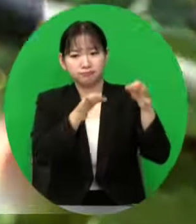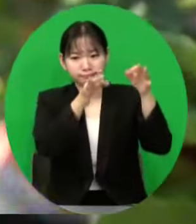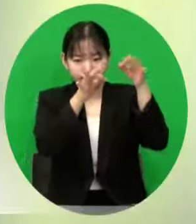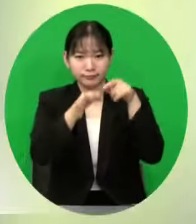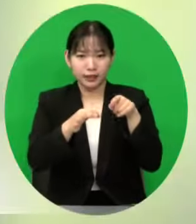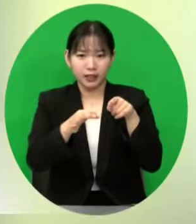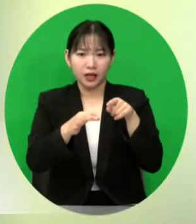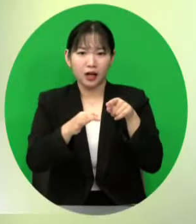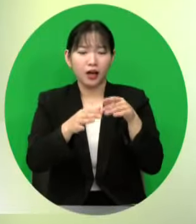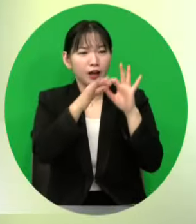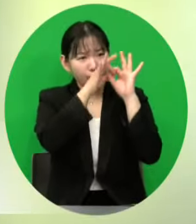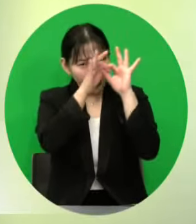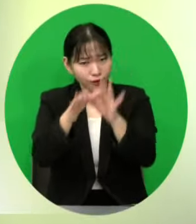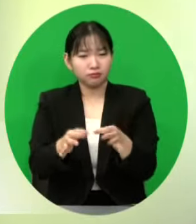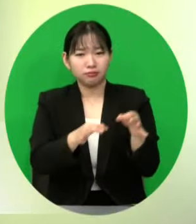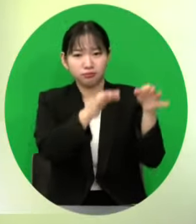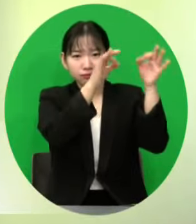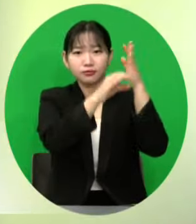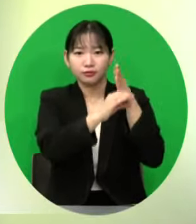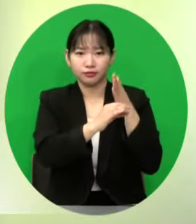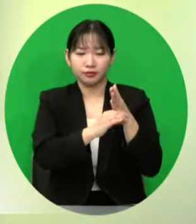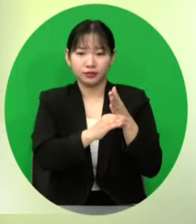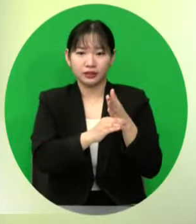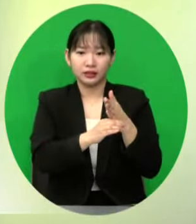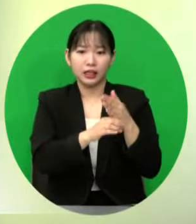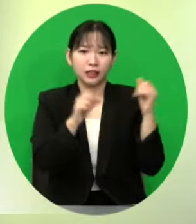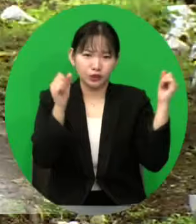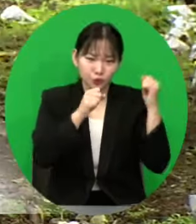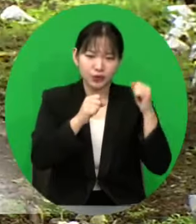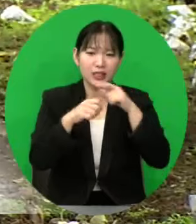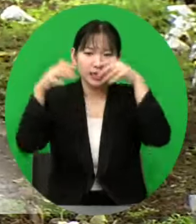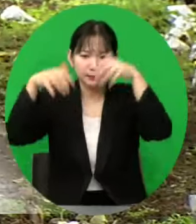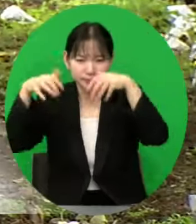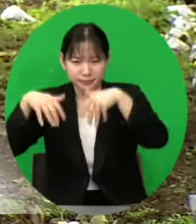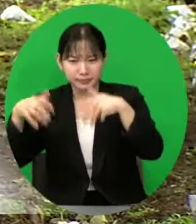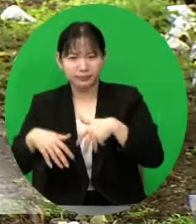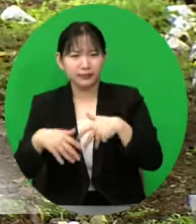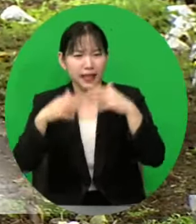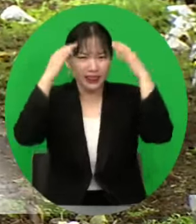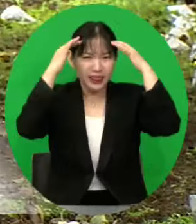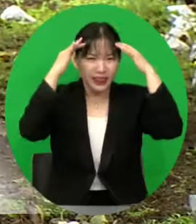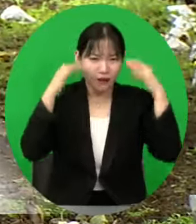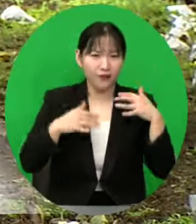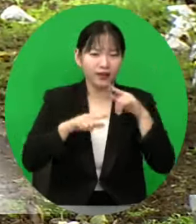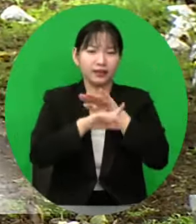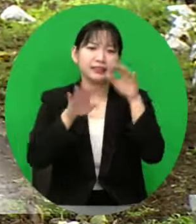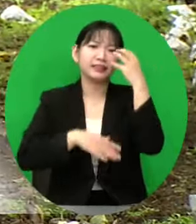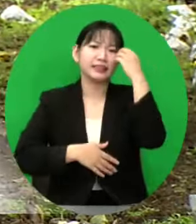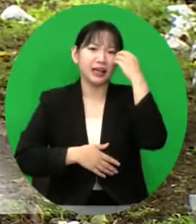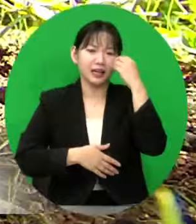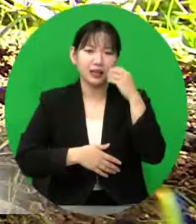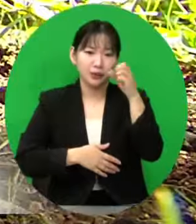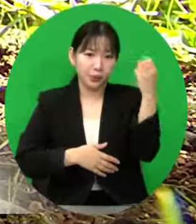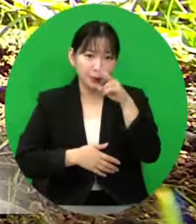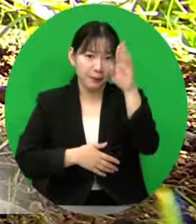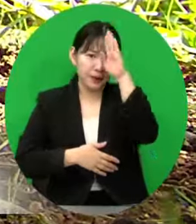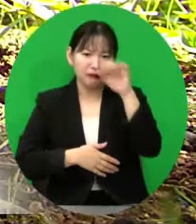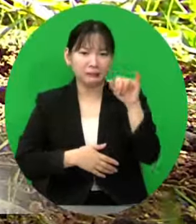상승세가 멈추질 않고 있습니다. 냉해와 장마, 폭염 등 이상기온에다가 병해충까지